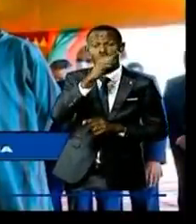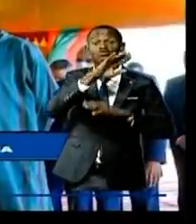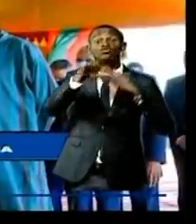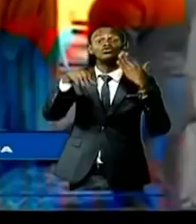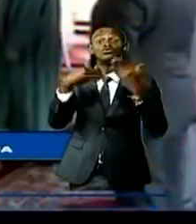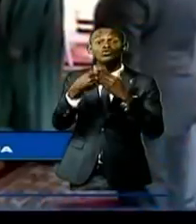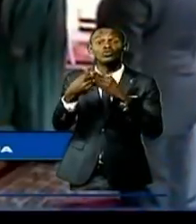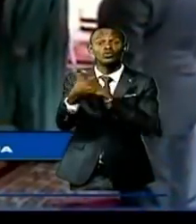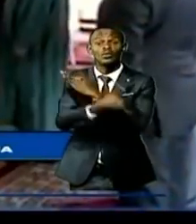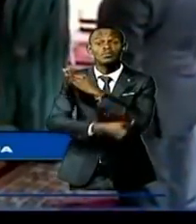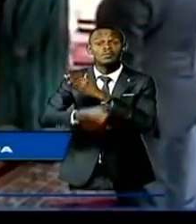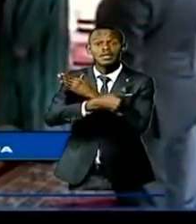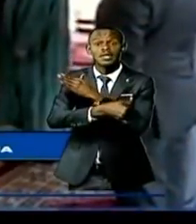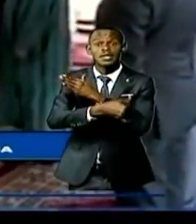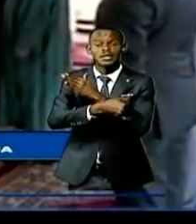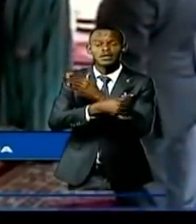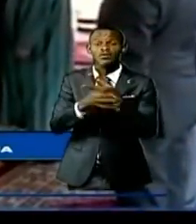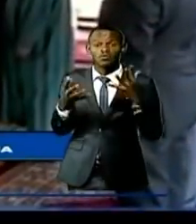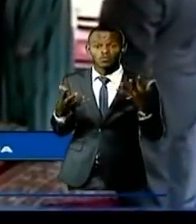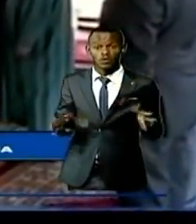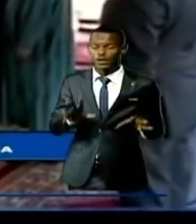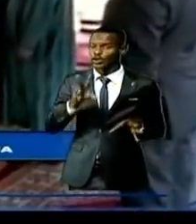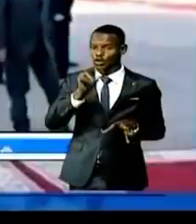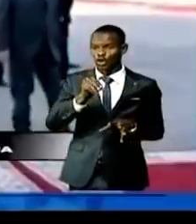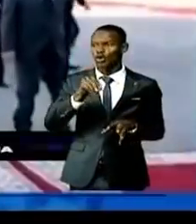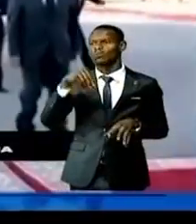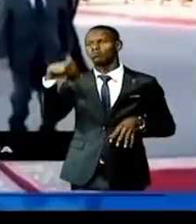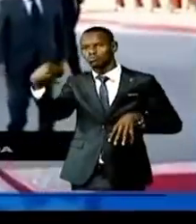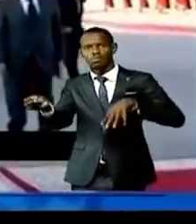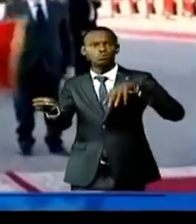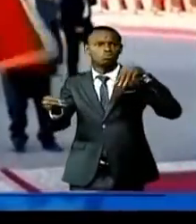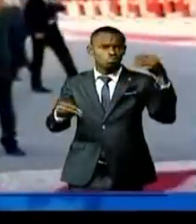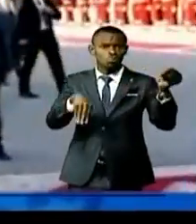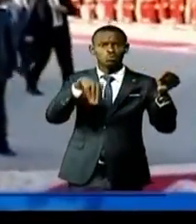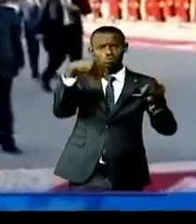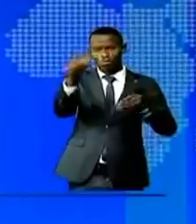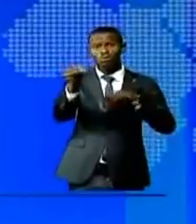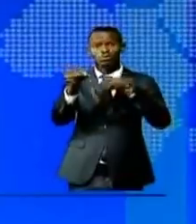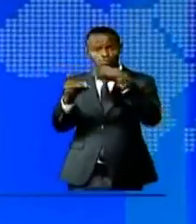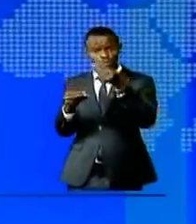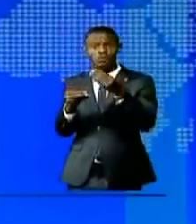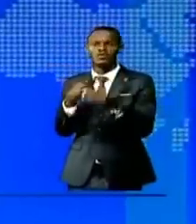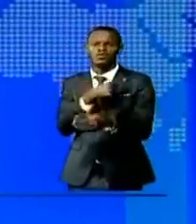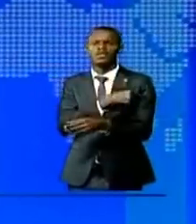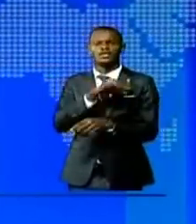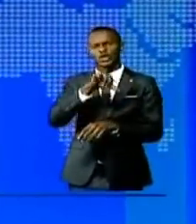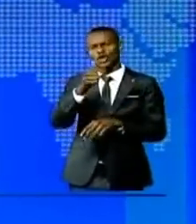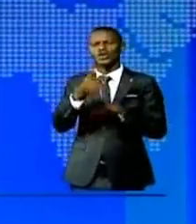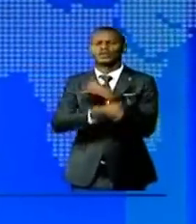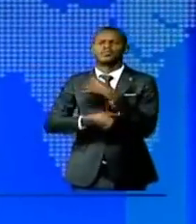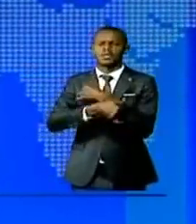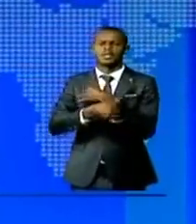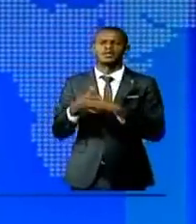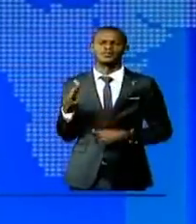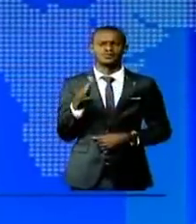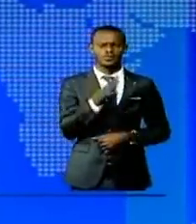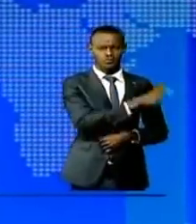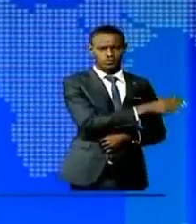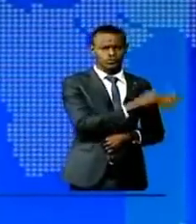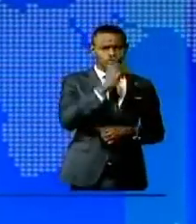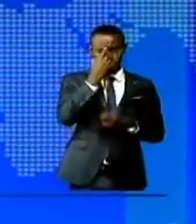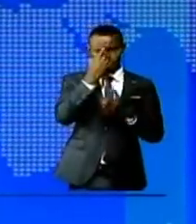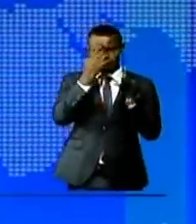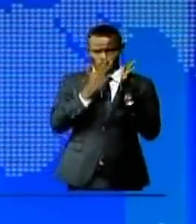pays une plateforme de biotechnologie de premier plan. Le gouverneur de la province de Lualaba,